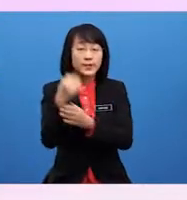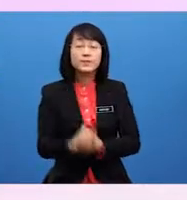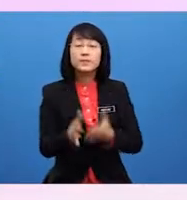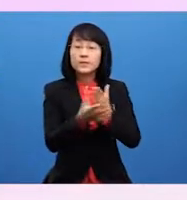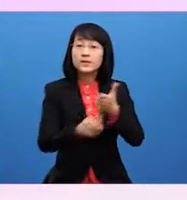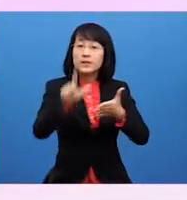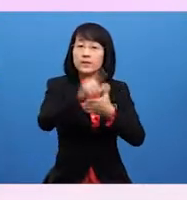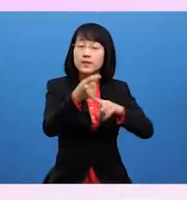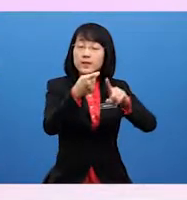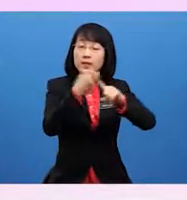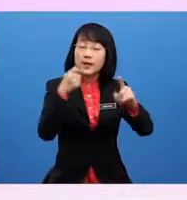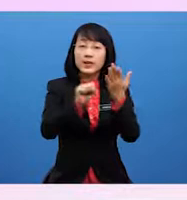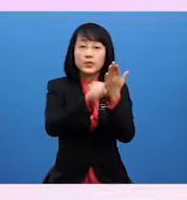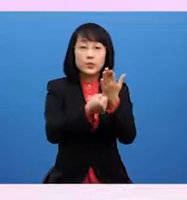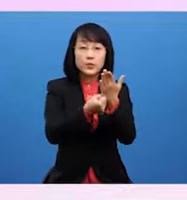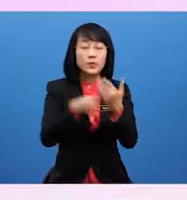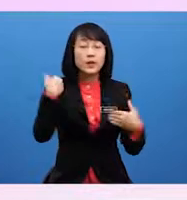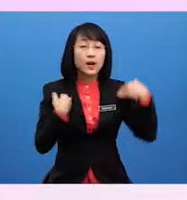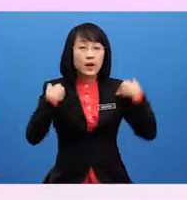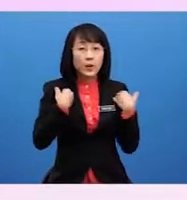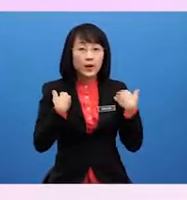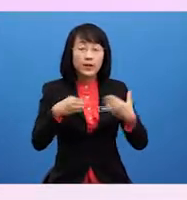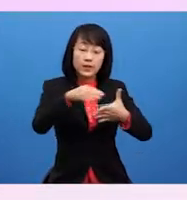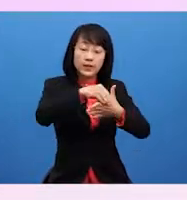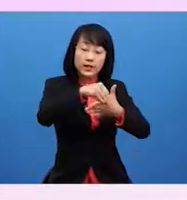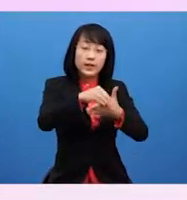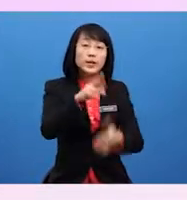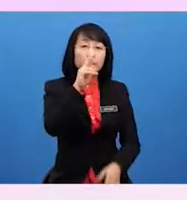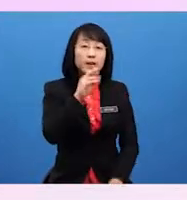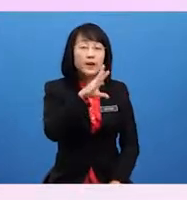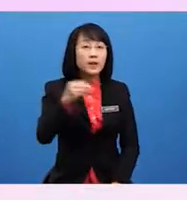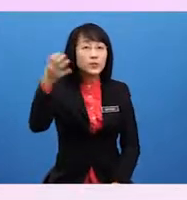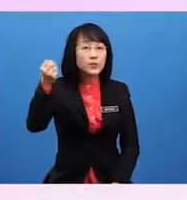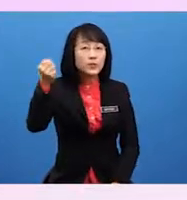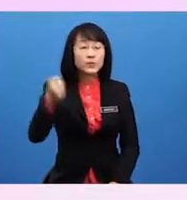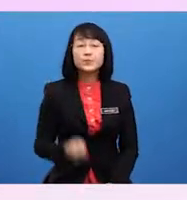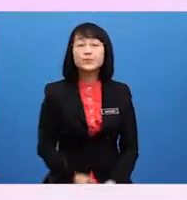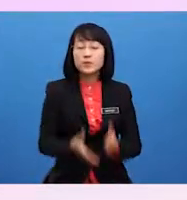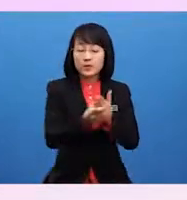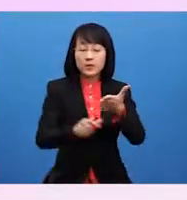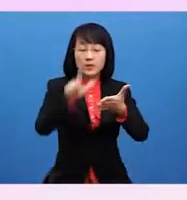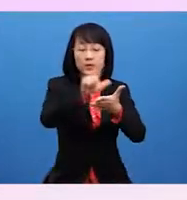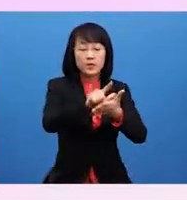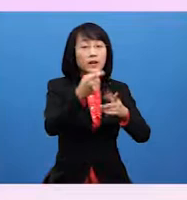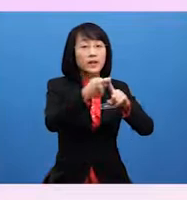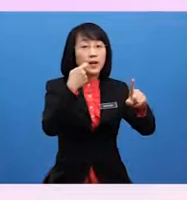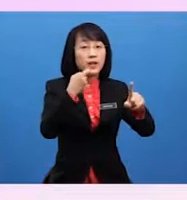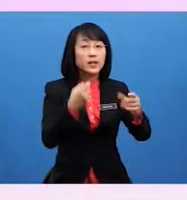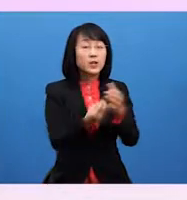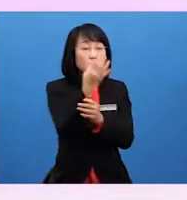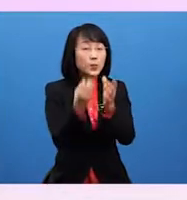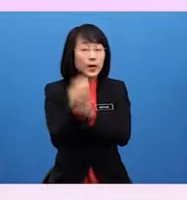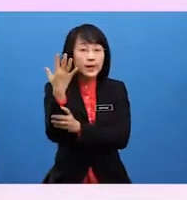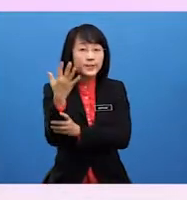haiwan termasuk daging merah dan susu, manakala lemak dari sumber tumbuhan adalah